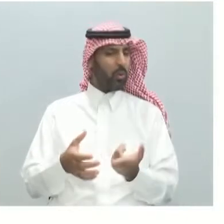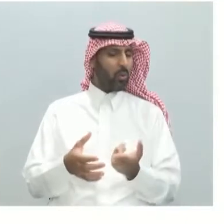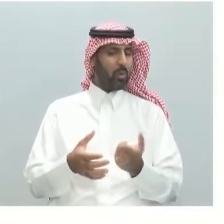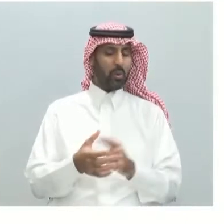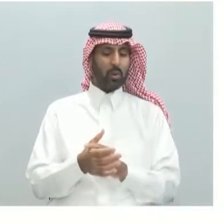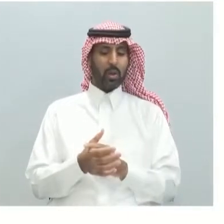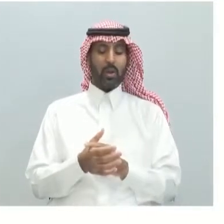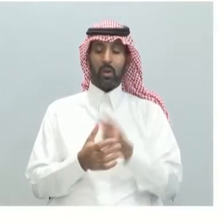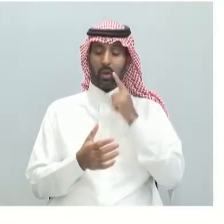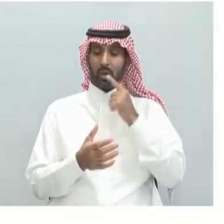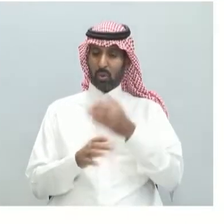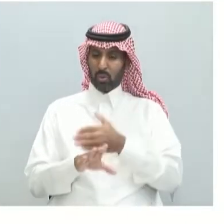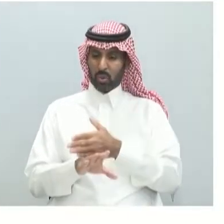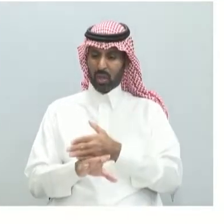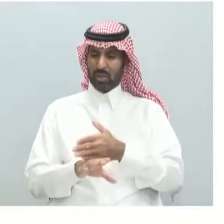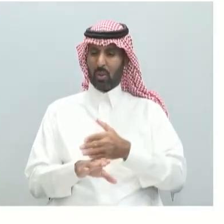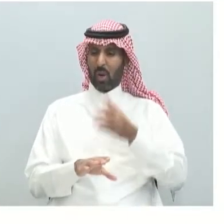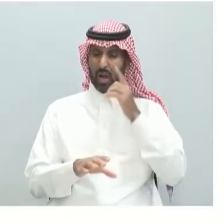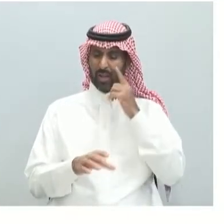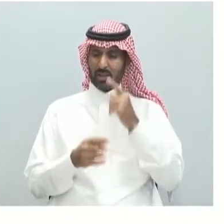الاجابه الصحيحه تؤخر